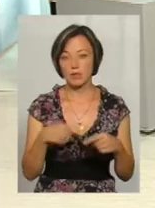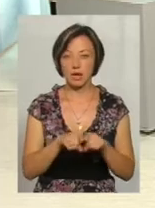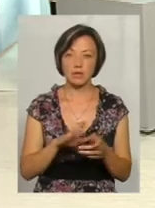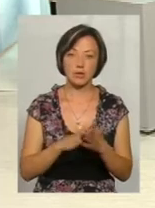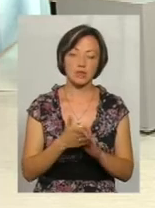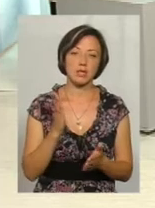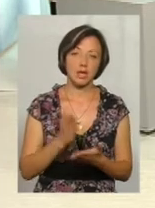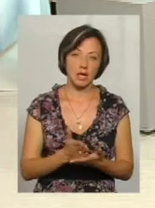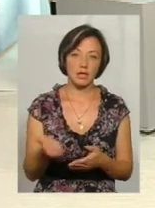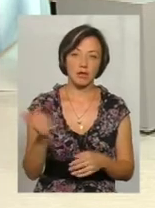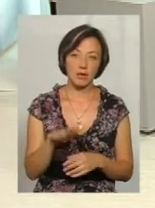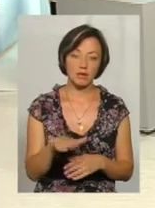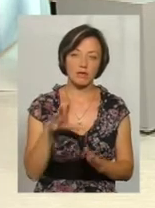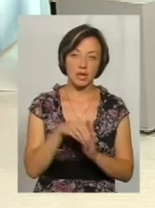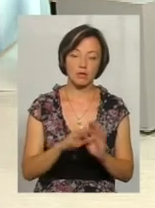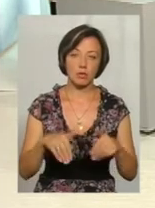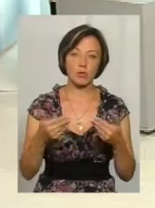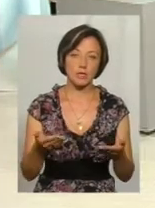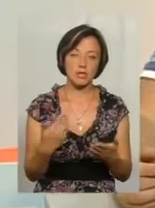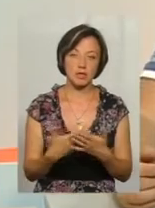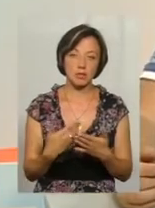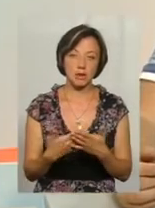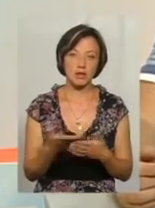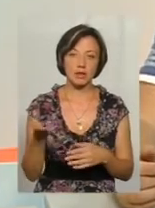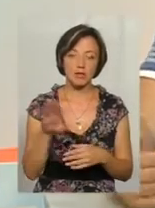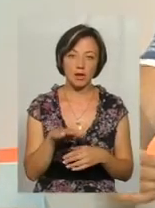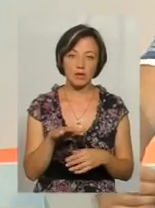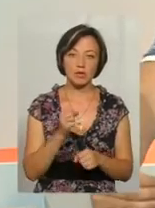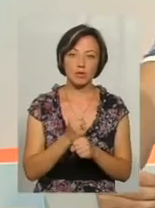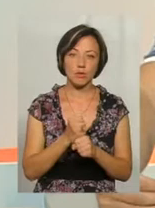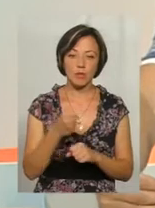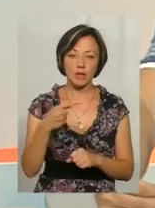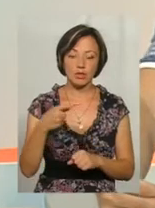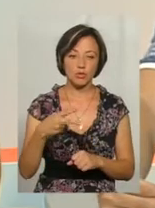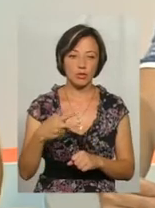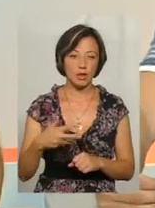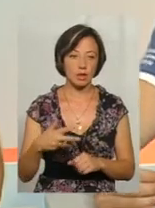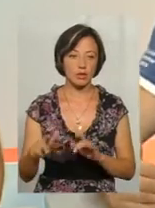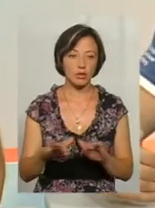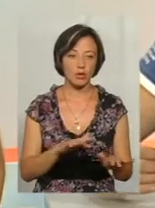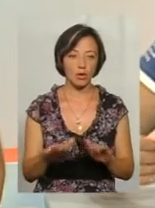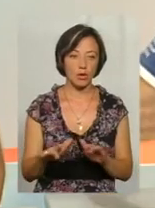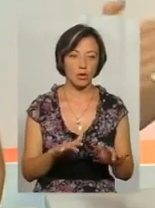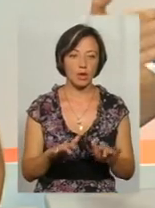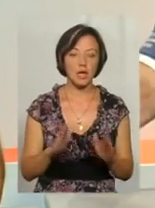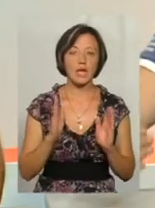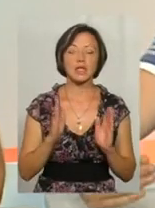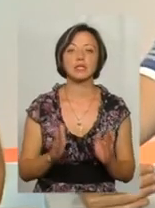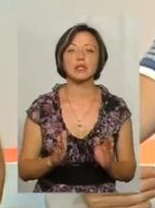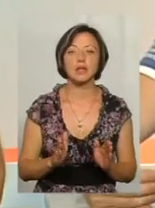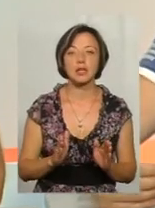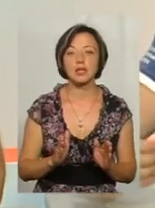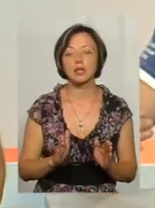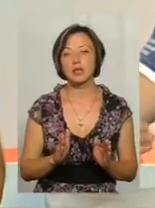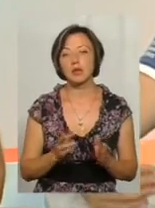ситуація. Давайте, ну, внести пропозиції, наприклад. Давайте зробимо перший, другий, третій крок. тільки вносити їх